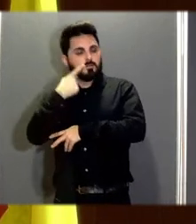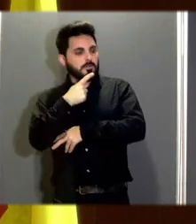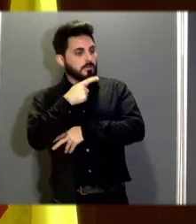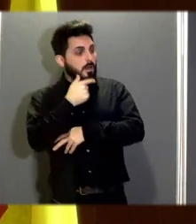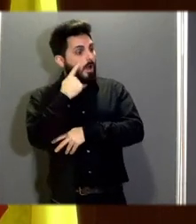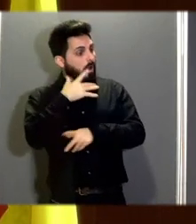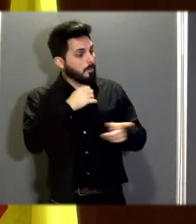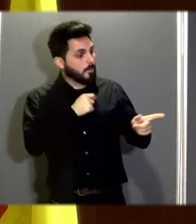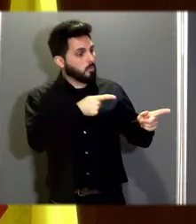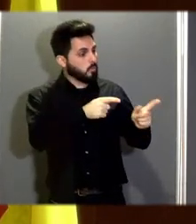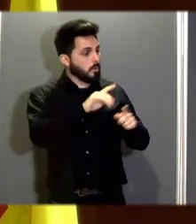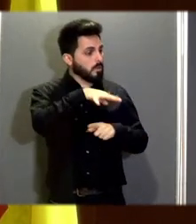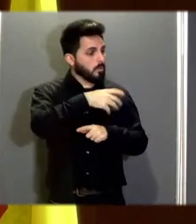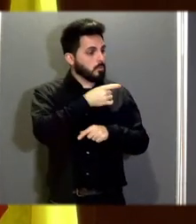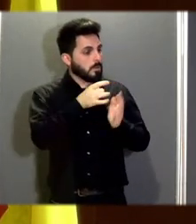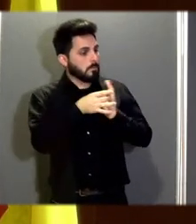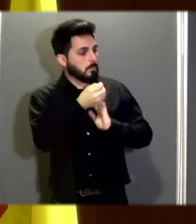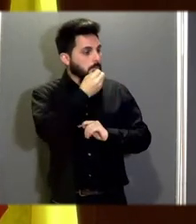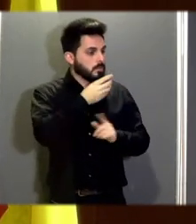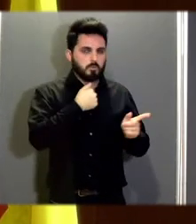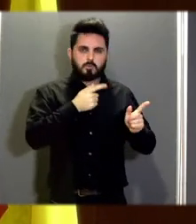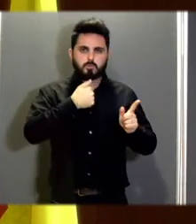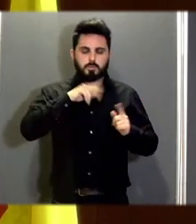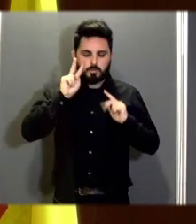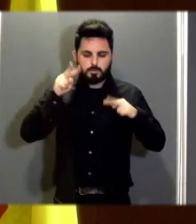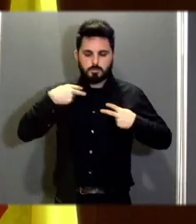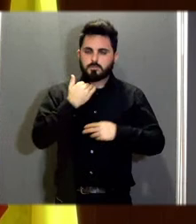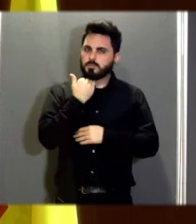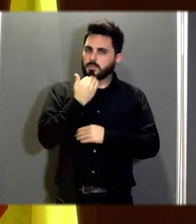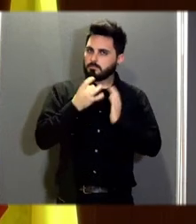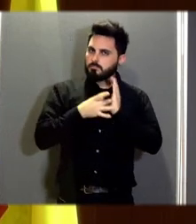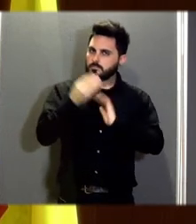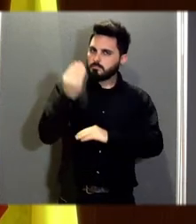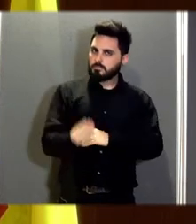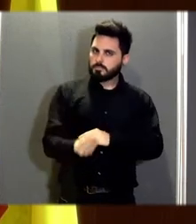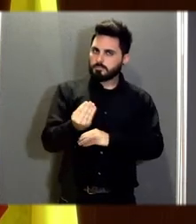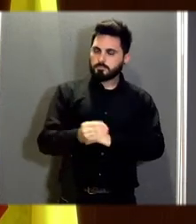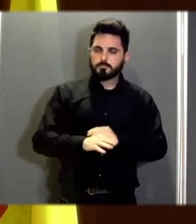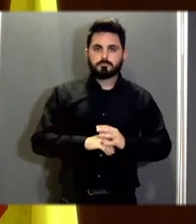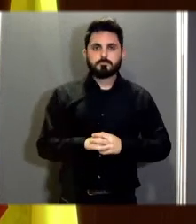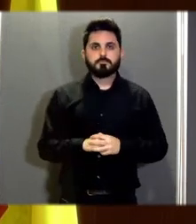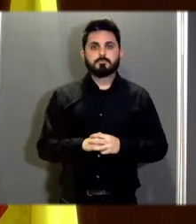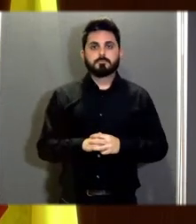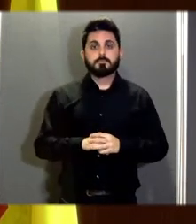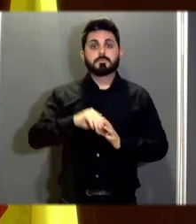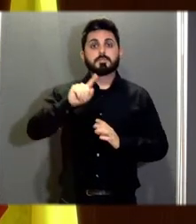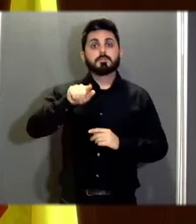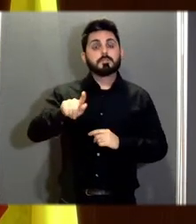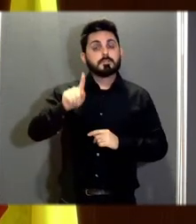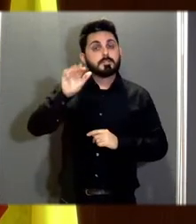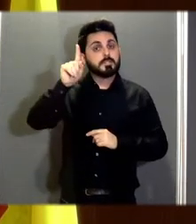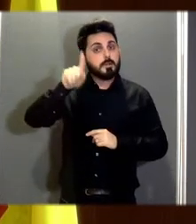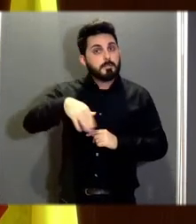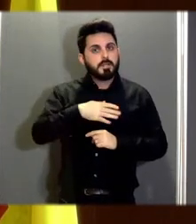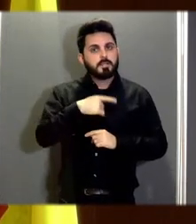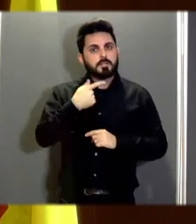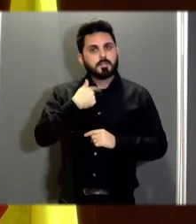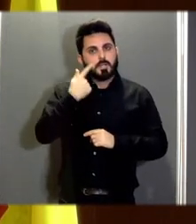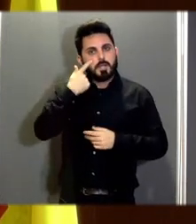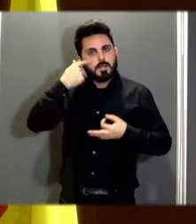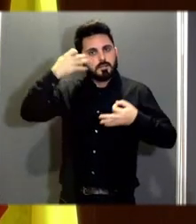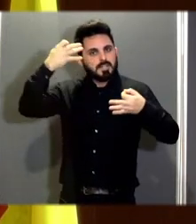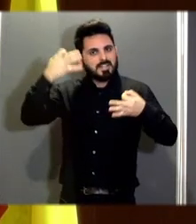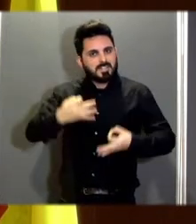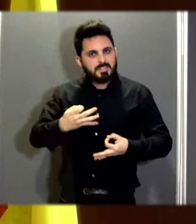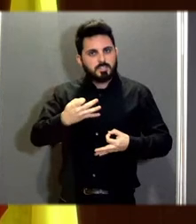sinó projectar-les. Un altre element clau, crear certeses, no confusió. Per exemple,